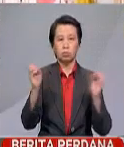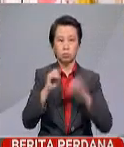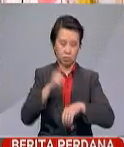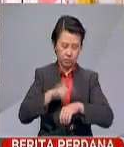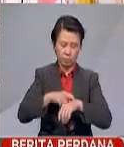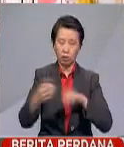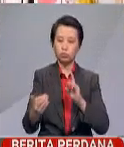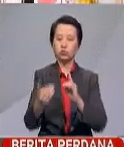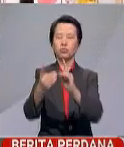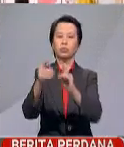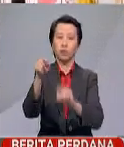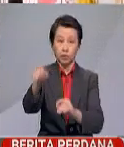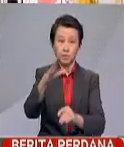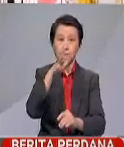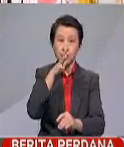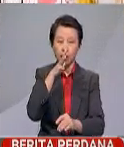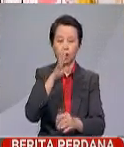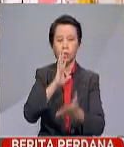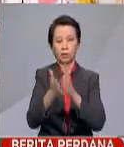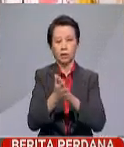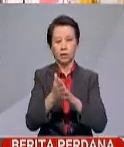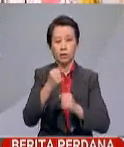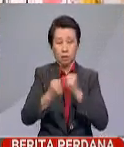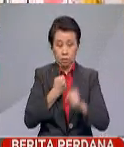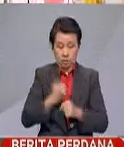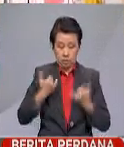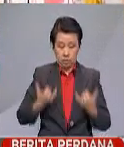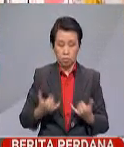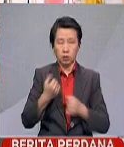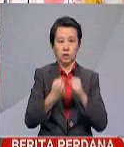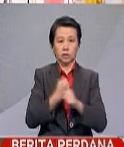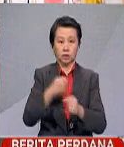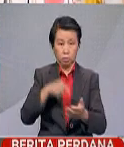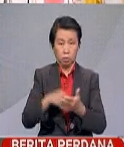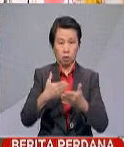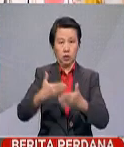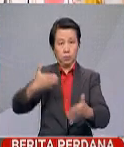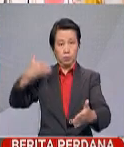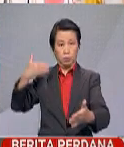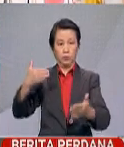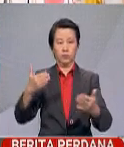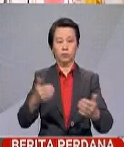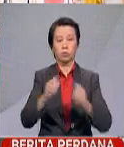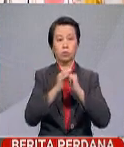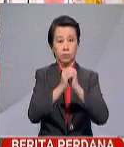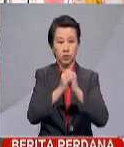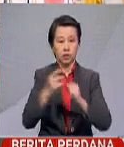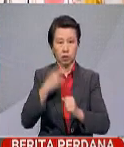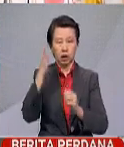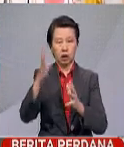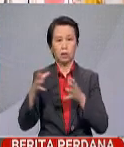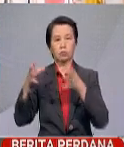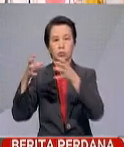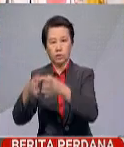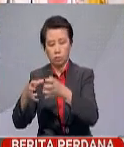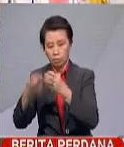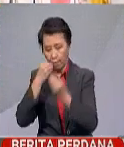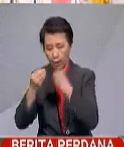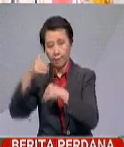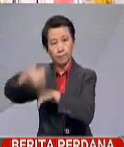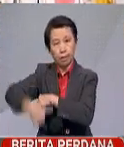mau jumpa dia. Jadi tahun ini, tahun sebelum raya, kita akan berkumpul lah untuk makan